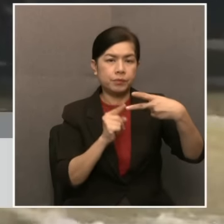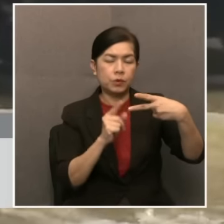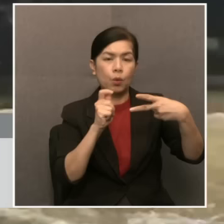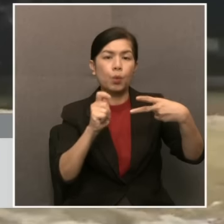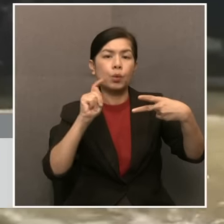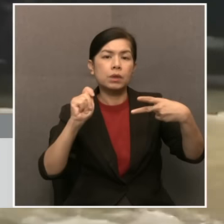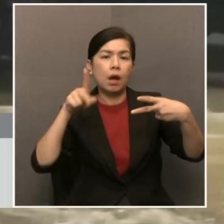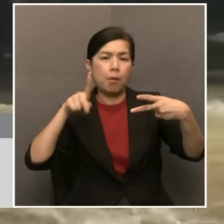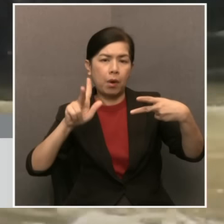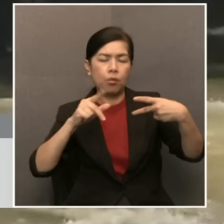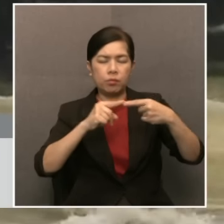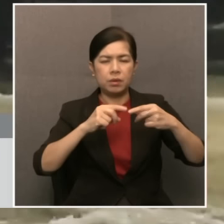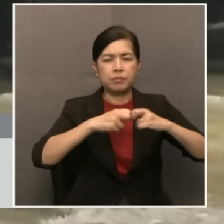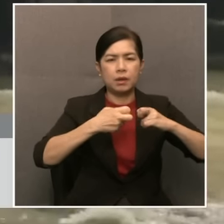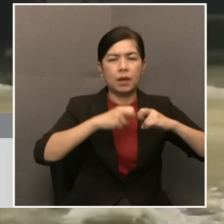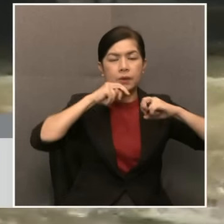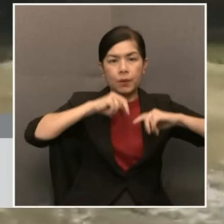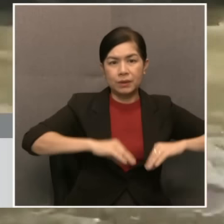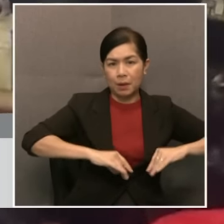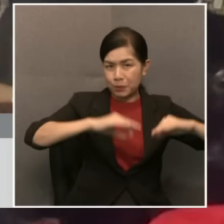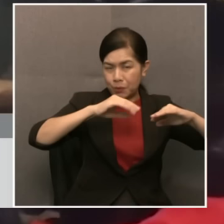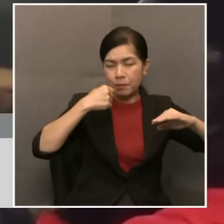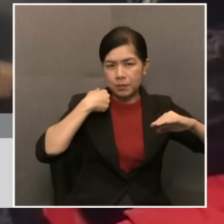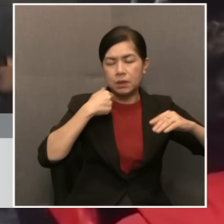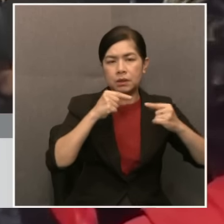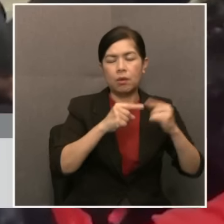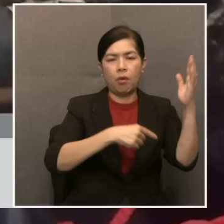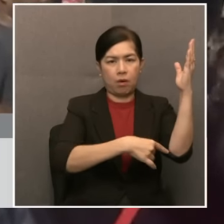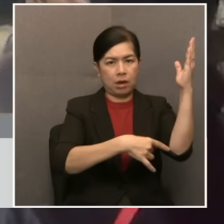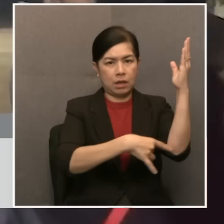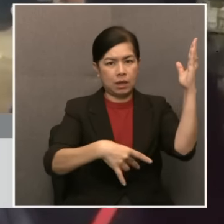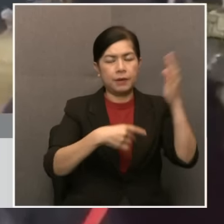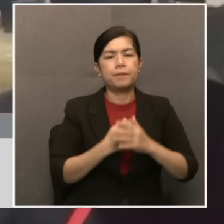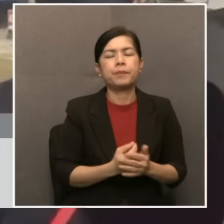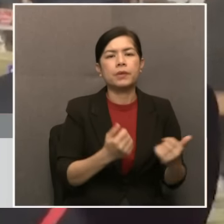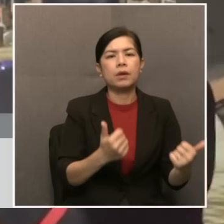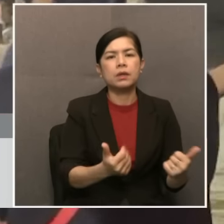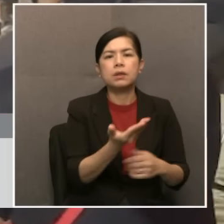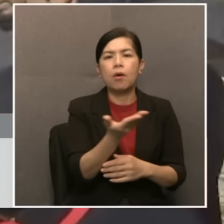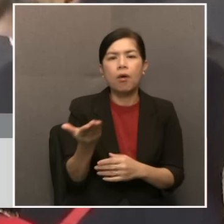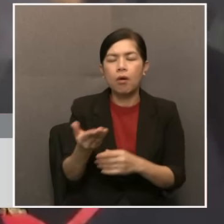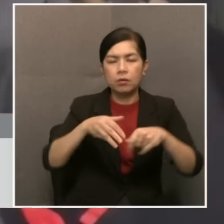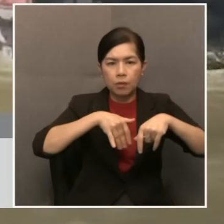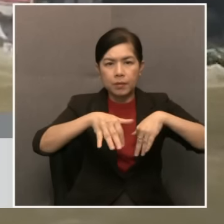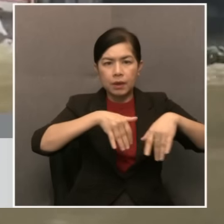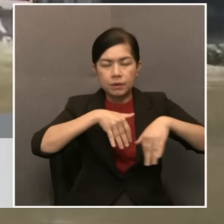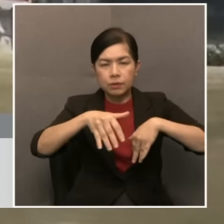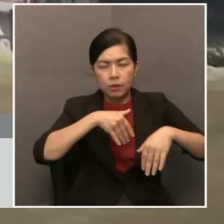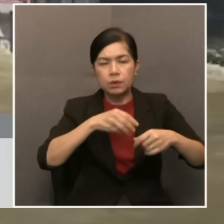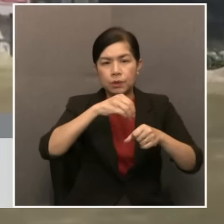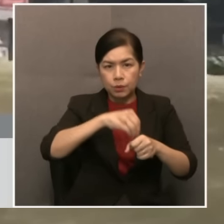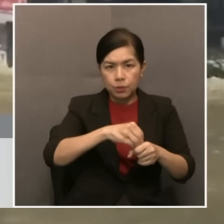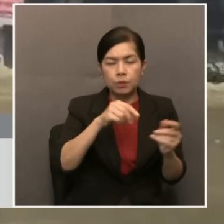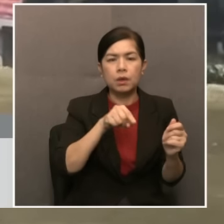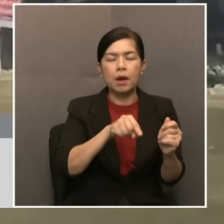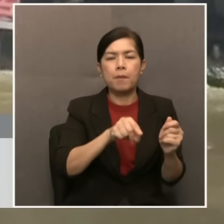นแล้วก็อาจจะเข้าท่วมพื้นที่เทศบาลนครหาดใหญ่ได้นะคะตอนนี้ก็เลยอยากให้ประชาชนที่อาศัยอยู่ในเขตเทศบาลนครหาดให